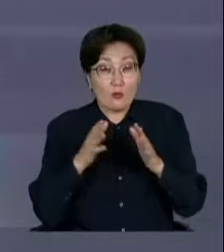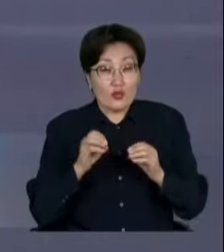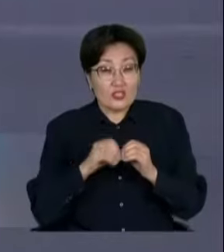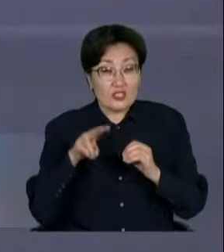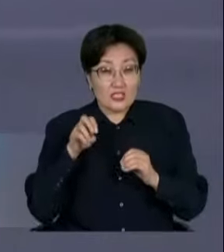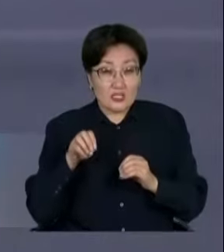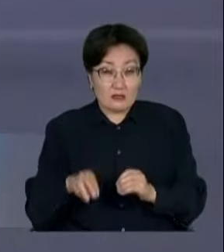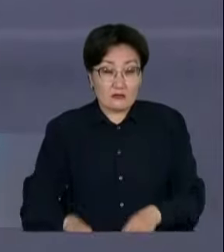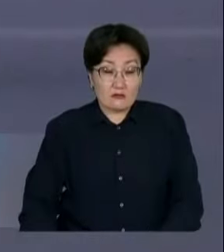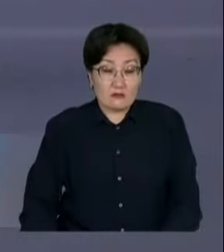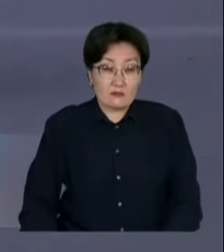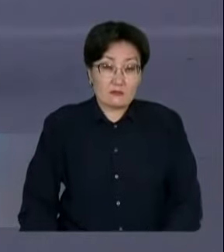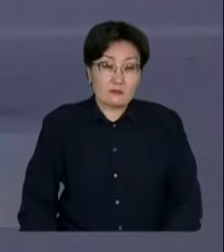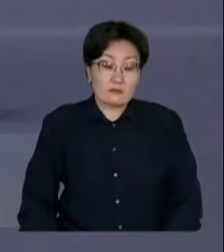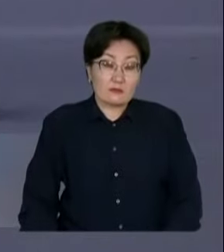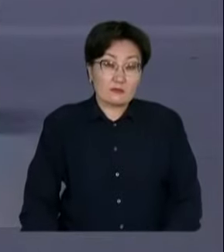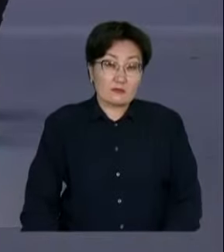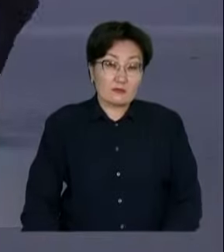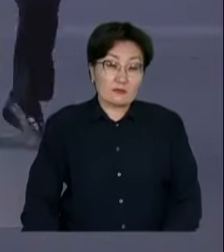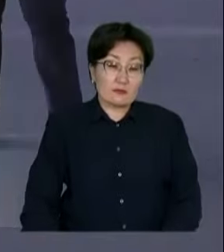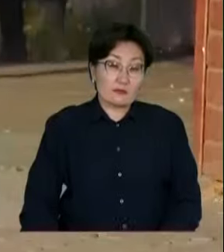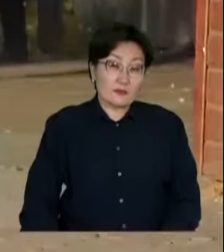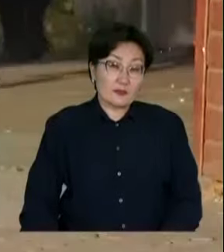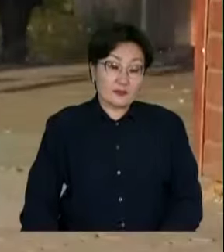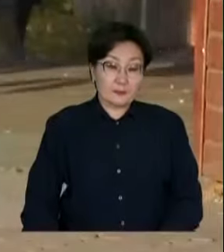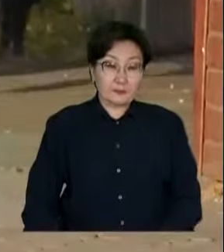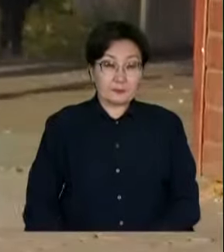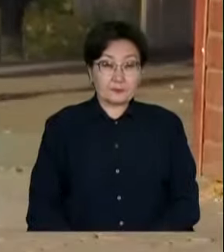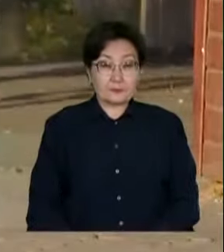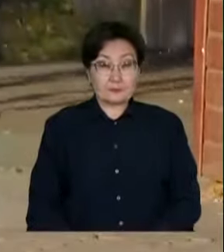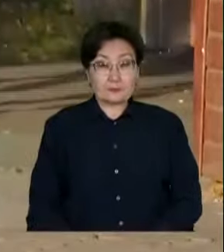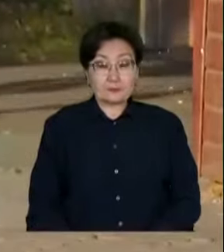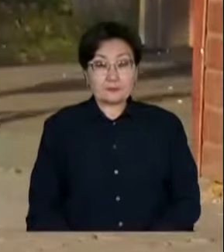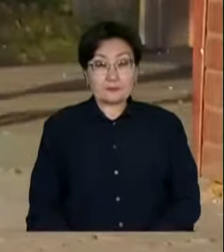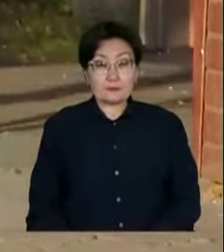10 лет. Нургуль Алина, Азамати Любаев, телеканал Алматы, Североказахстанская область.